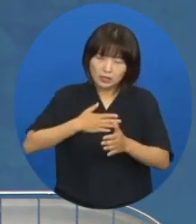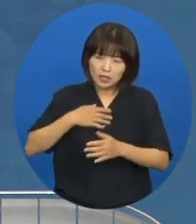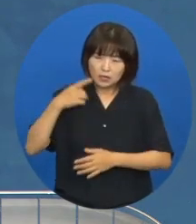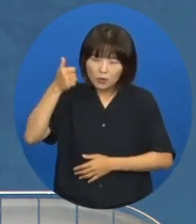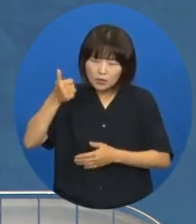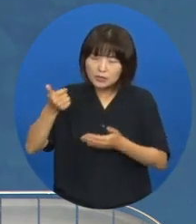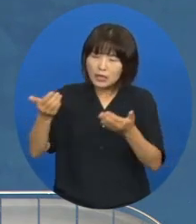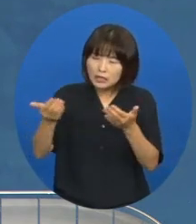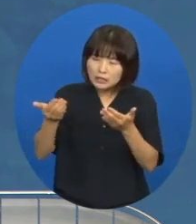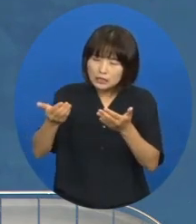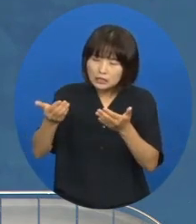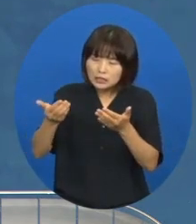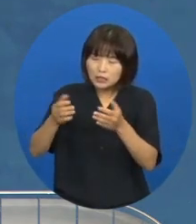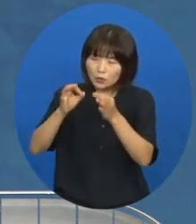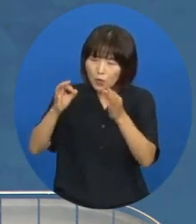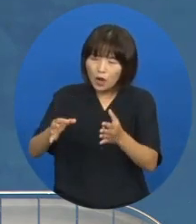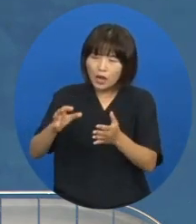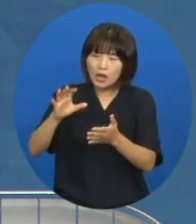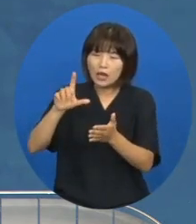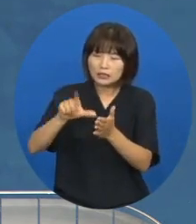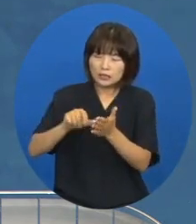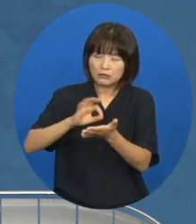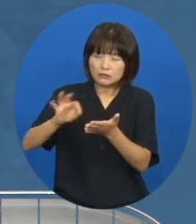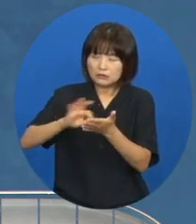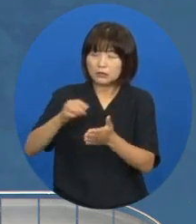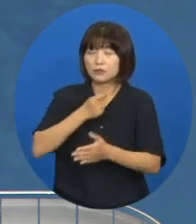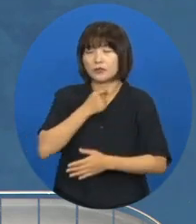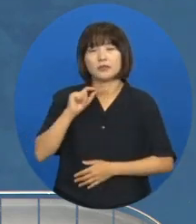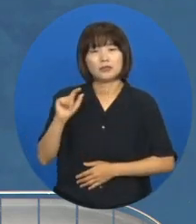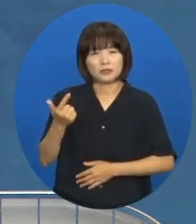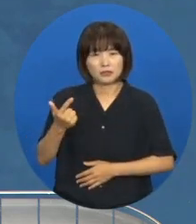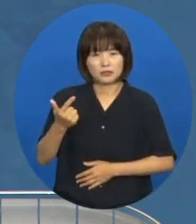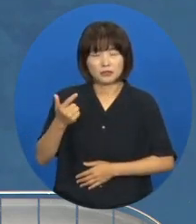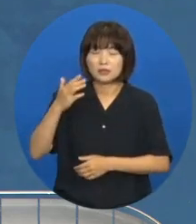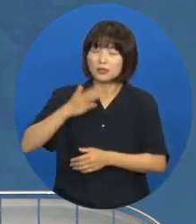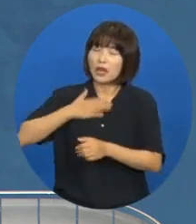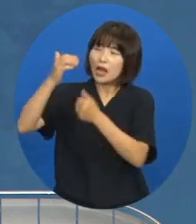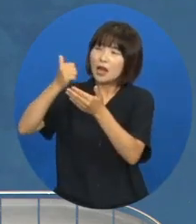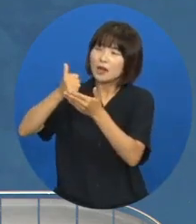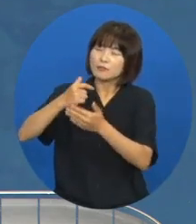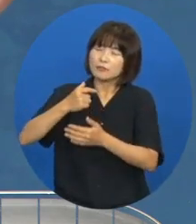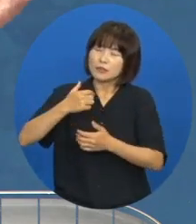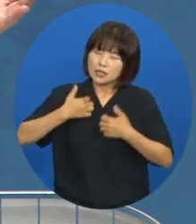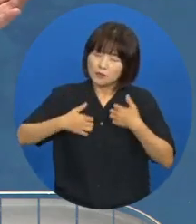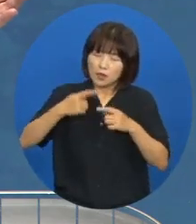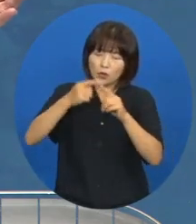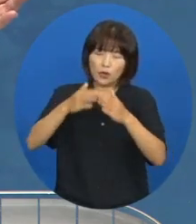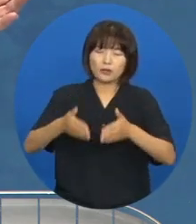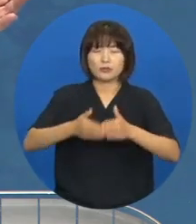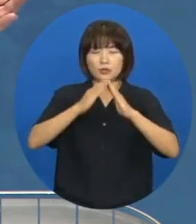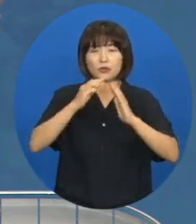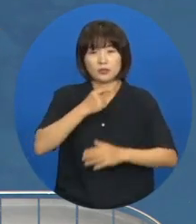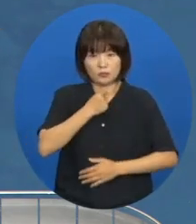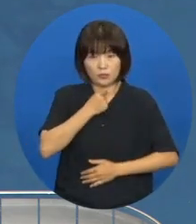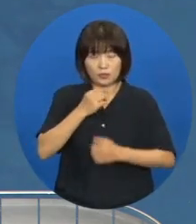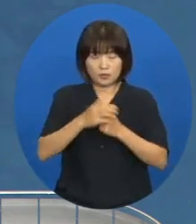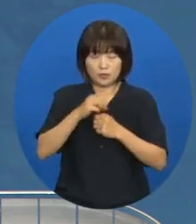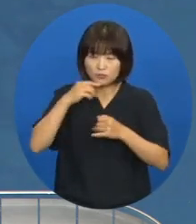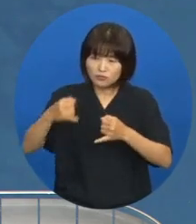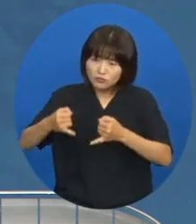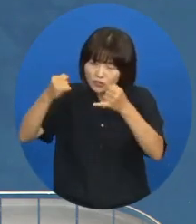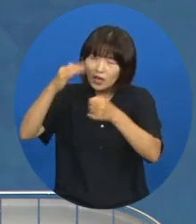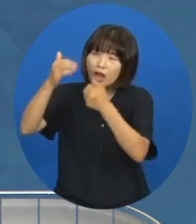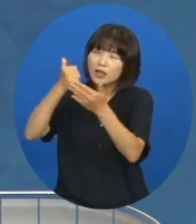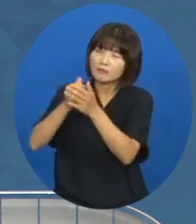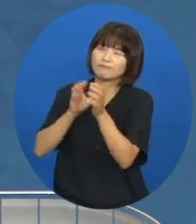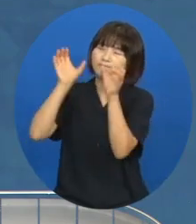않습니다. 저는 하나님이 기뻐하는 교회를 세우고 싶습니다. 부채는 하나님이 갚아주세요. 그리고는